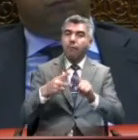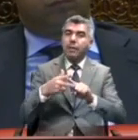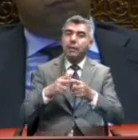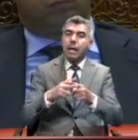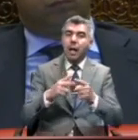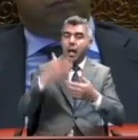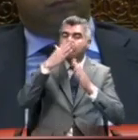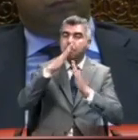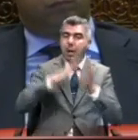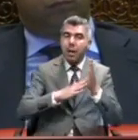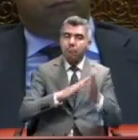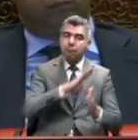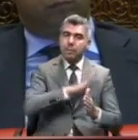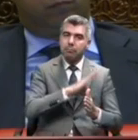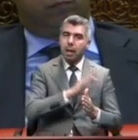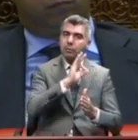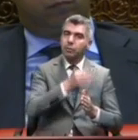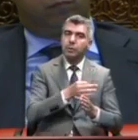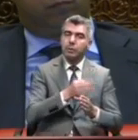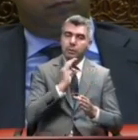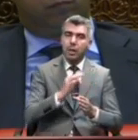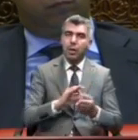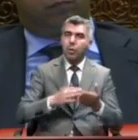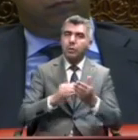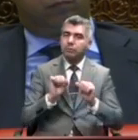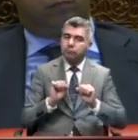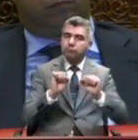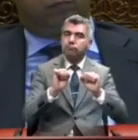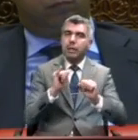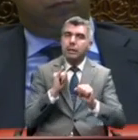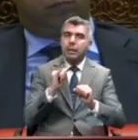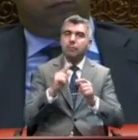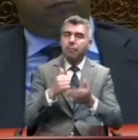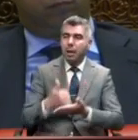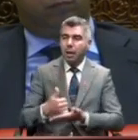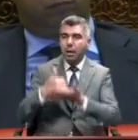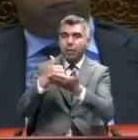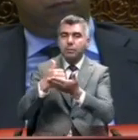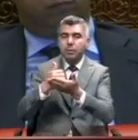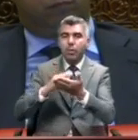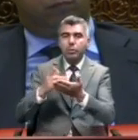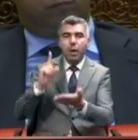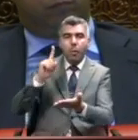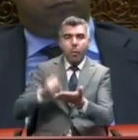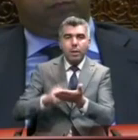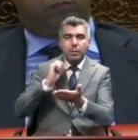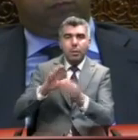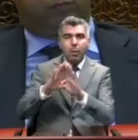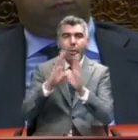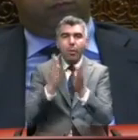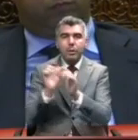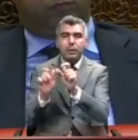ولله الحمد من الصمود امامها بل اكثر من ذلك الاستمرار في تقديم الخدمات الاساسيه التي تستهدف الصالح العام